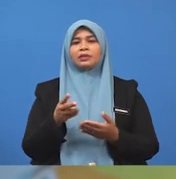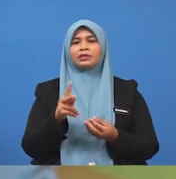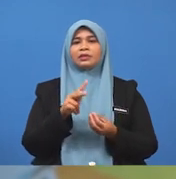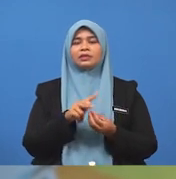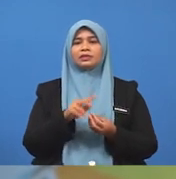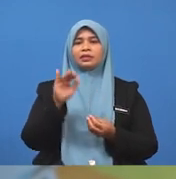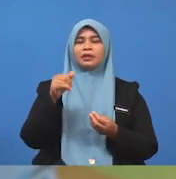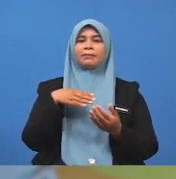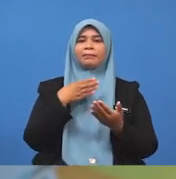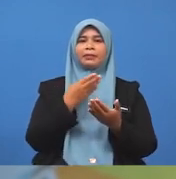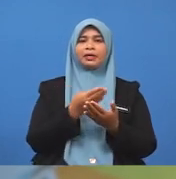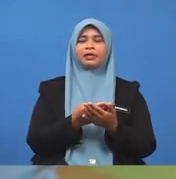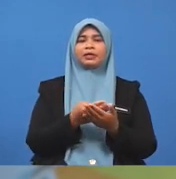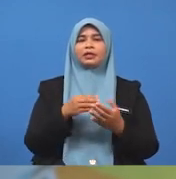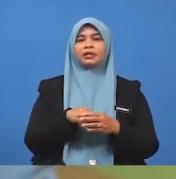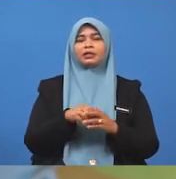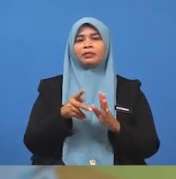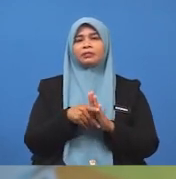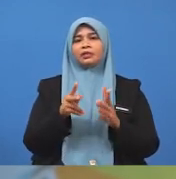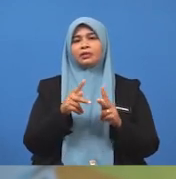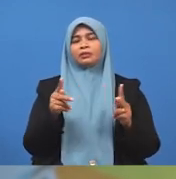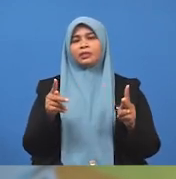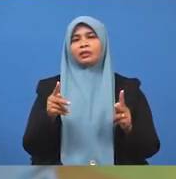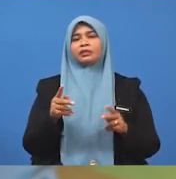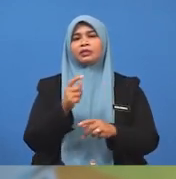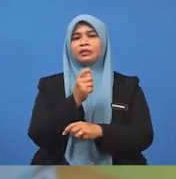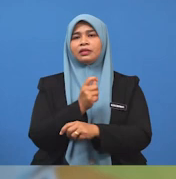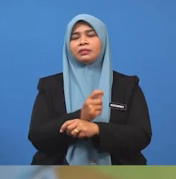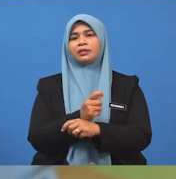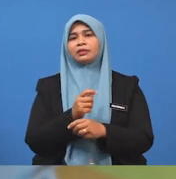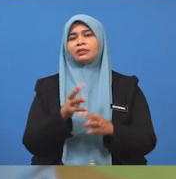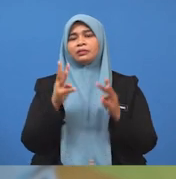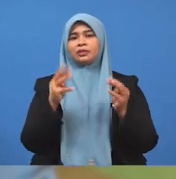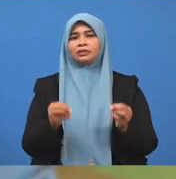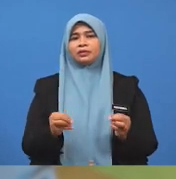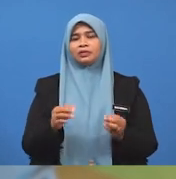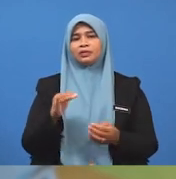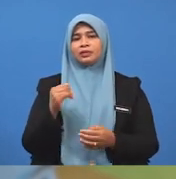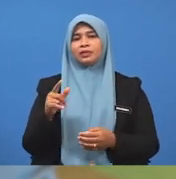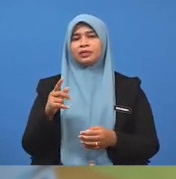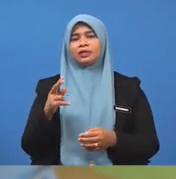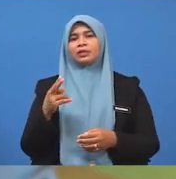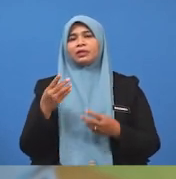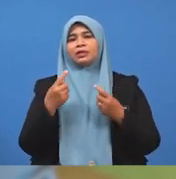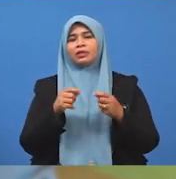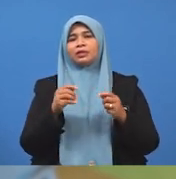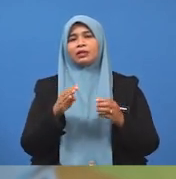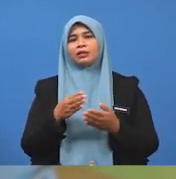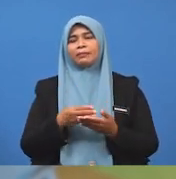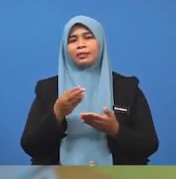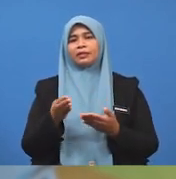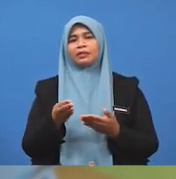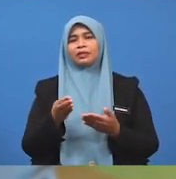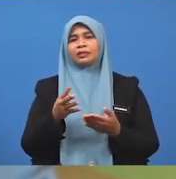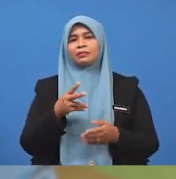perkembangan tamadun manusia ia telah memberi nafas baru dalam kehidupan umat